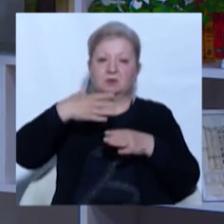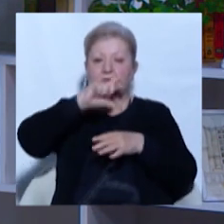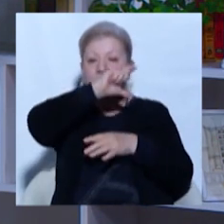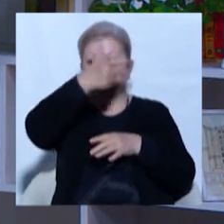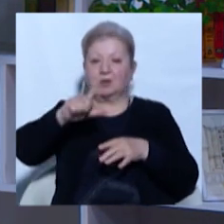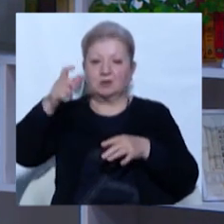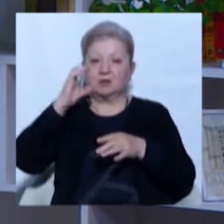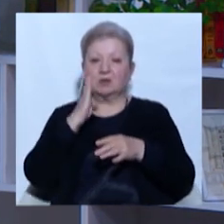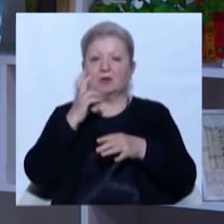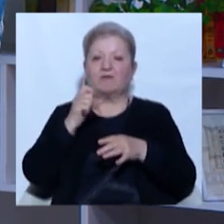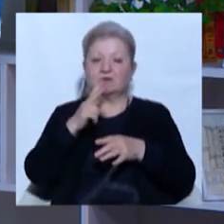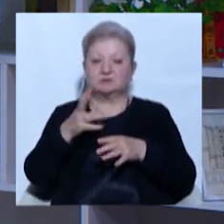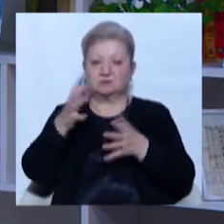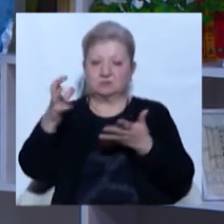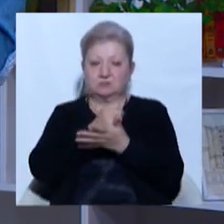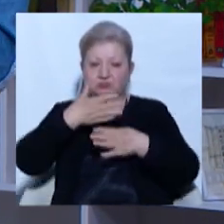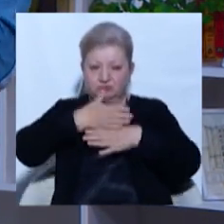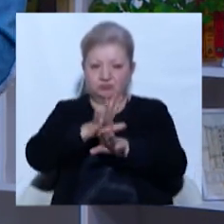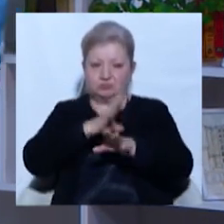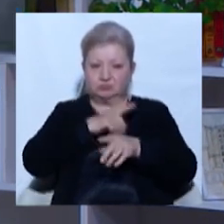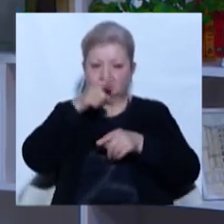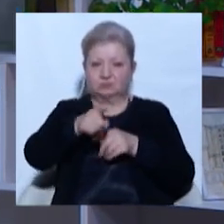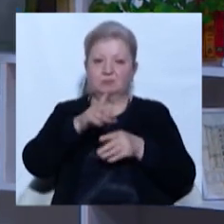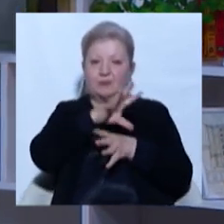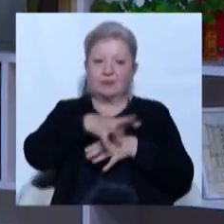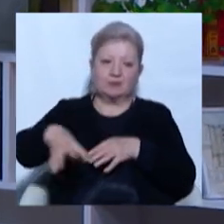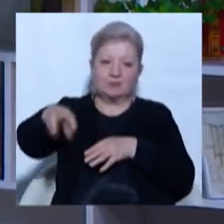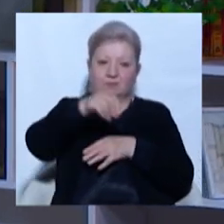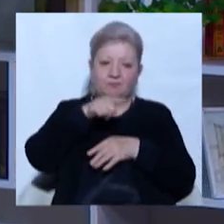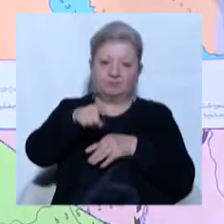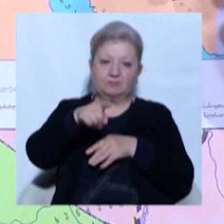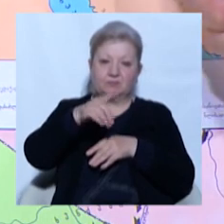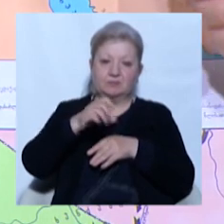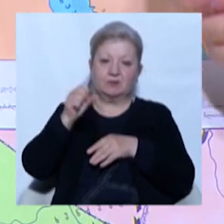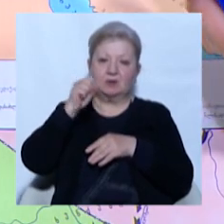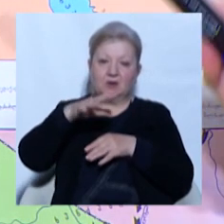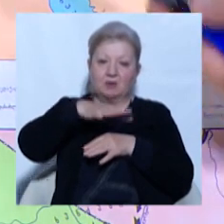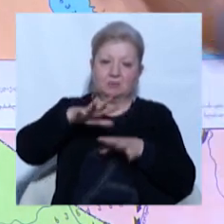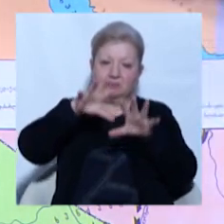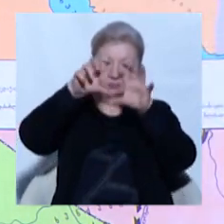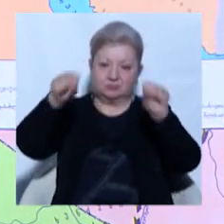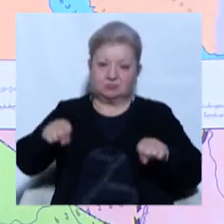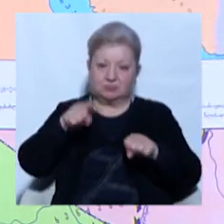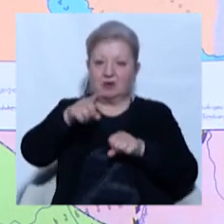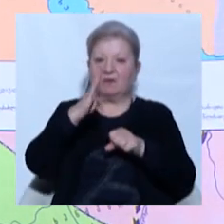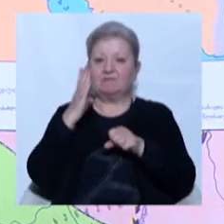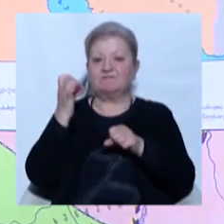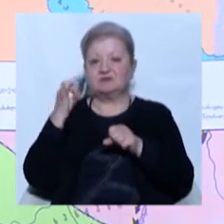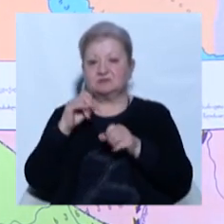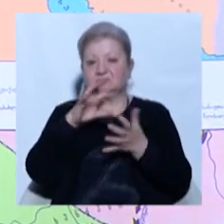უპირატესი როლი ერგო ამიერკავკასიაში, მან თითქმის მთელი ამიერკავკასია დაიკავა. ბიზანტიის იმპერიას